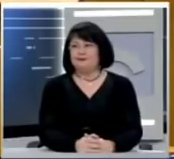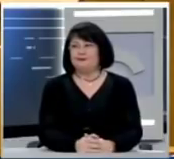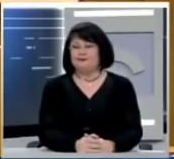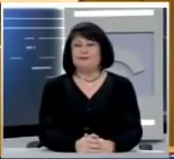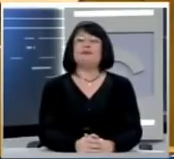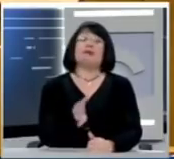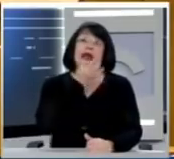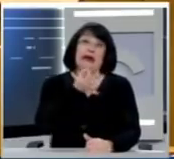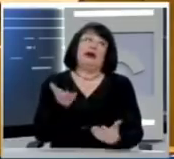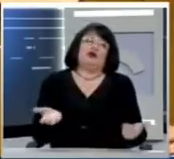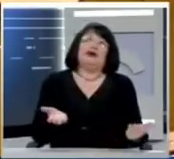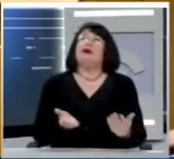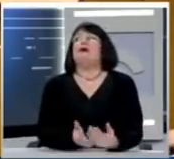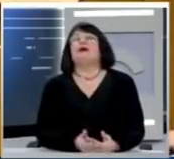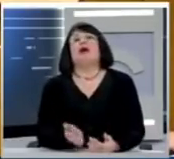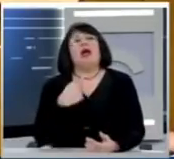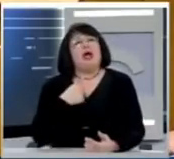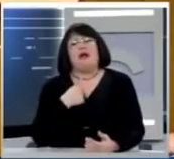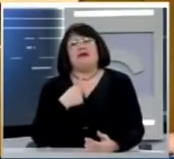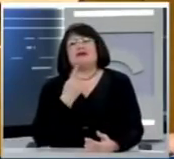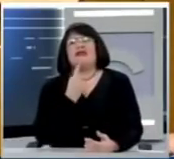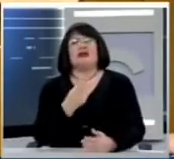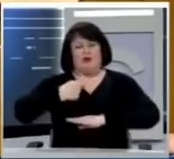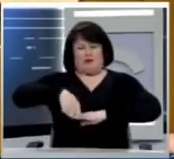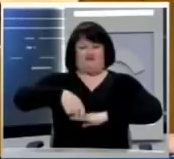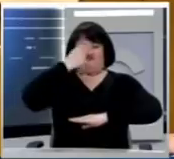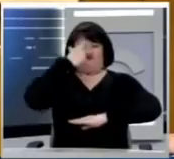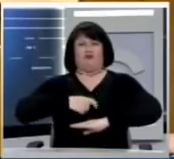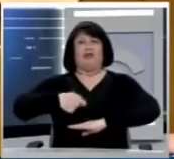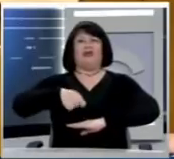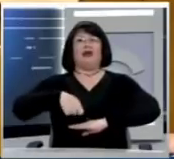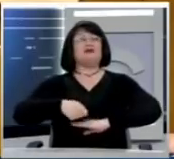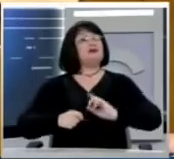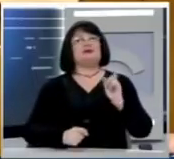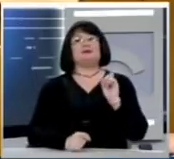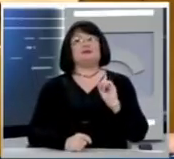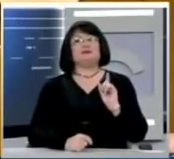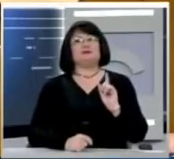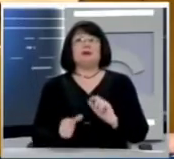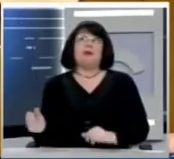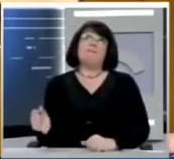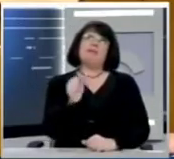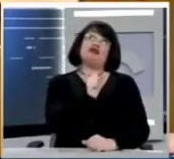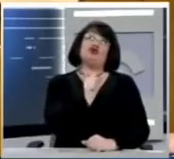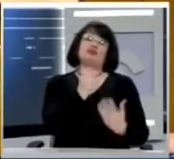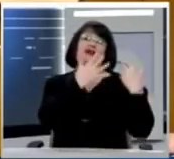Έλεγα λοιπόν ότι εμείς δεν παραστήσαμε τους δικαστές. Γυρίσαμε την υπόθεση πίσω.